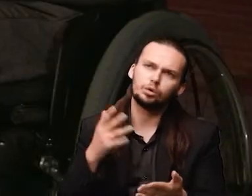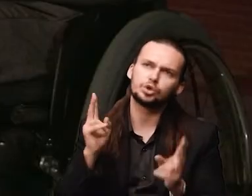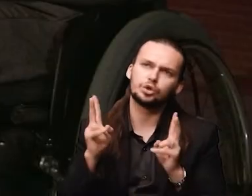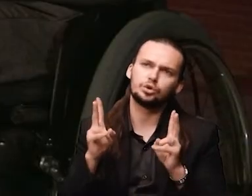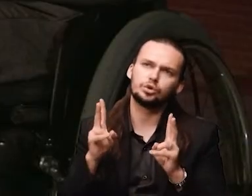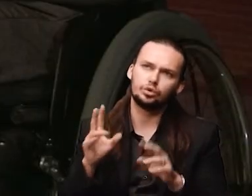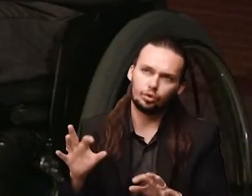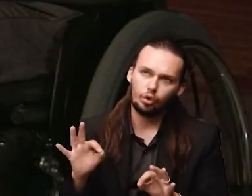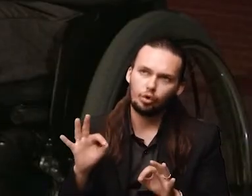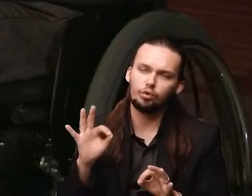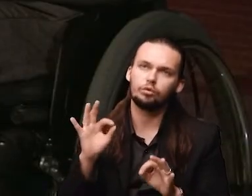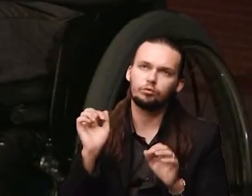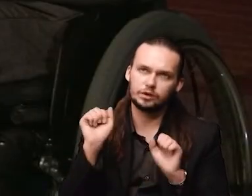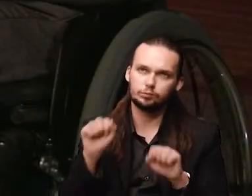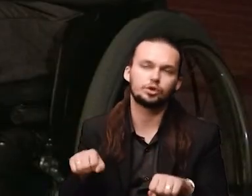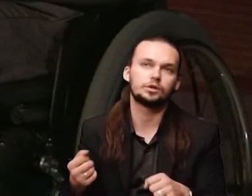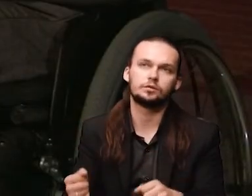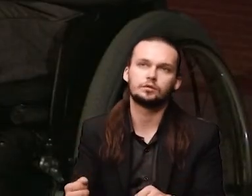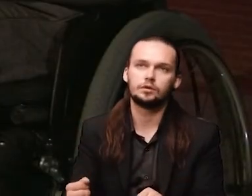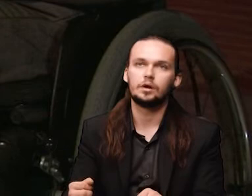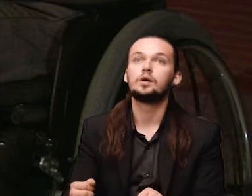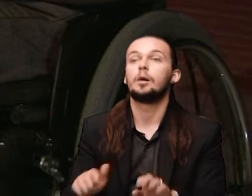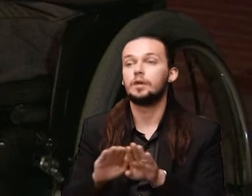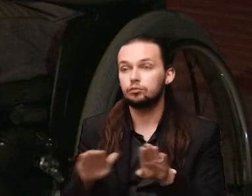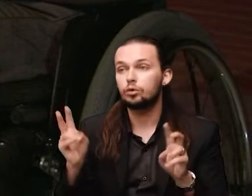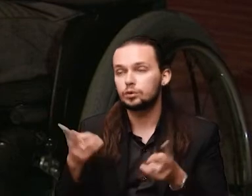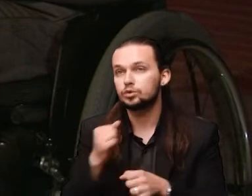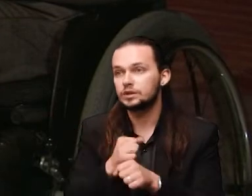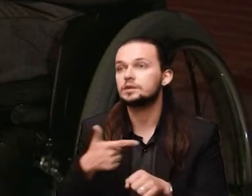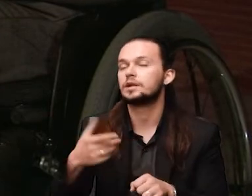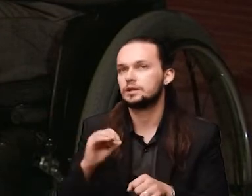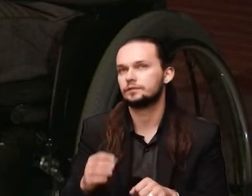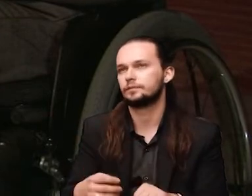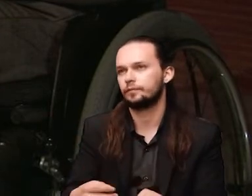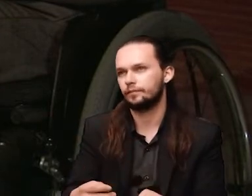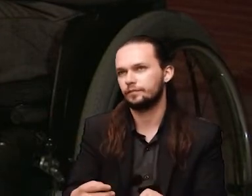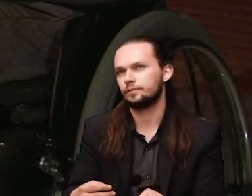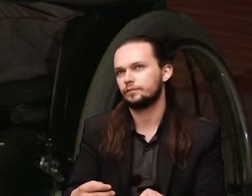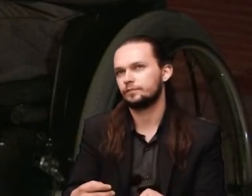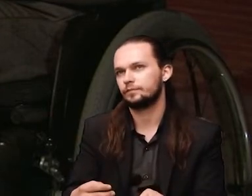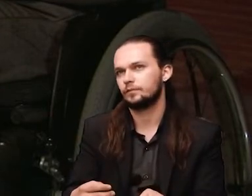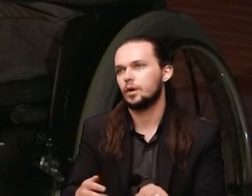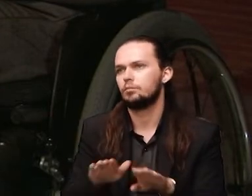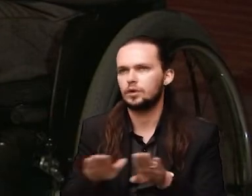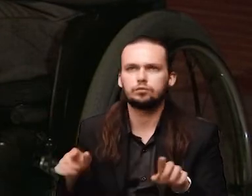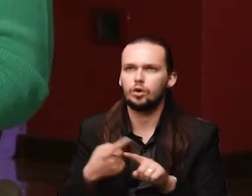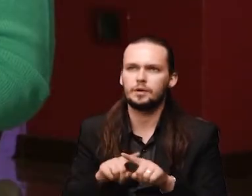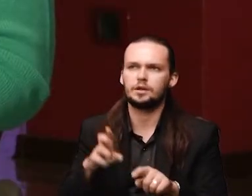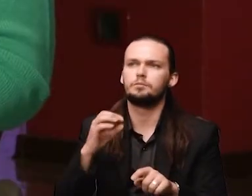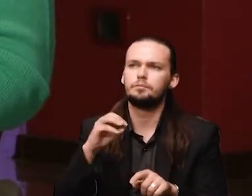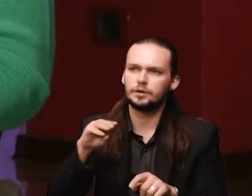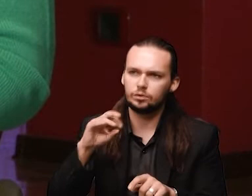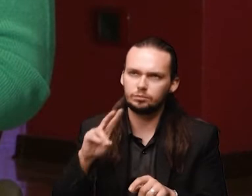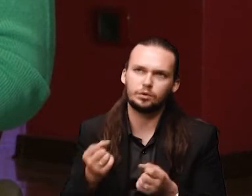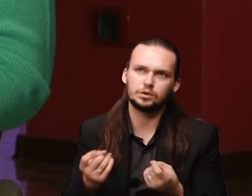но, тем не менее, тоже возможно, потому что у нас уже ходят эти трамваи. Но эти платформы надо сделать, а где их делать? Нет, ну а что, платформа — это кусок